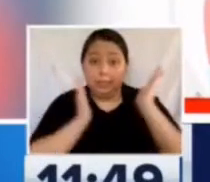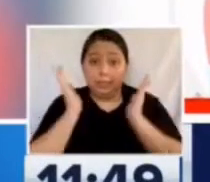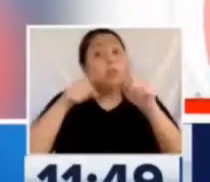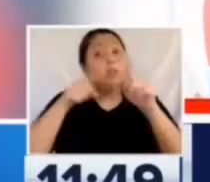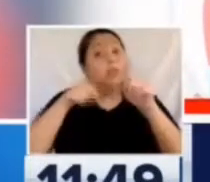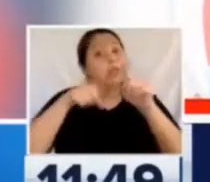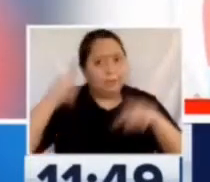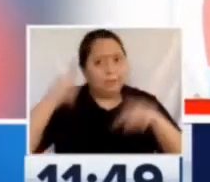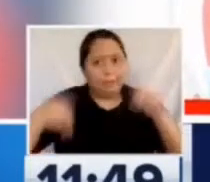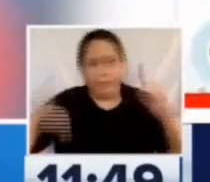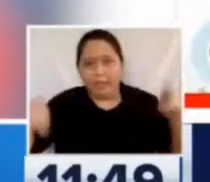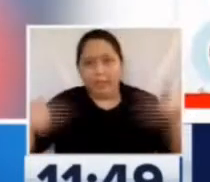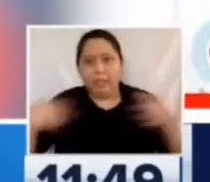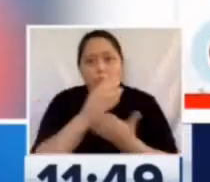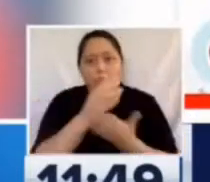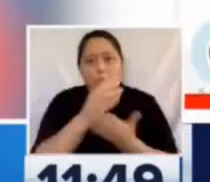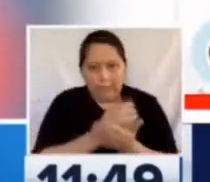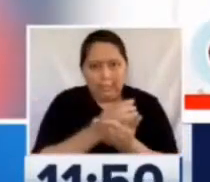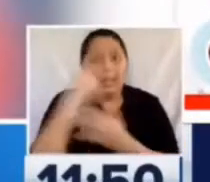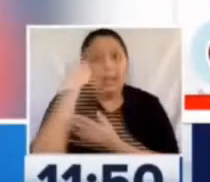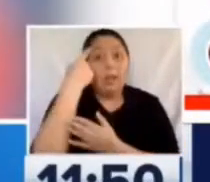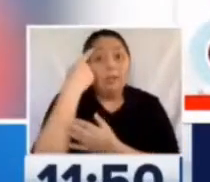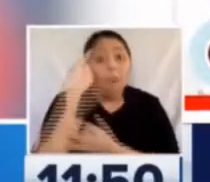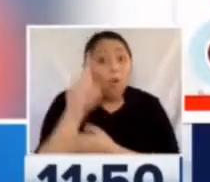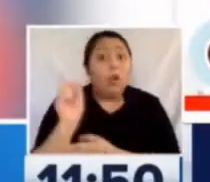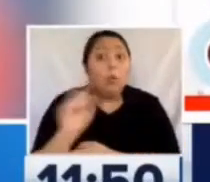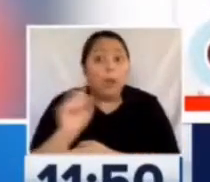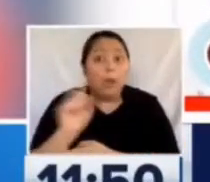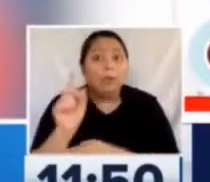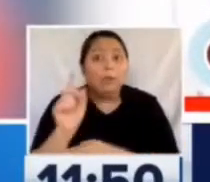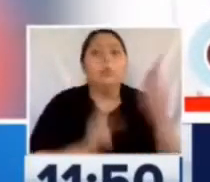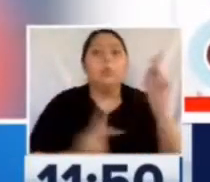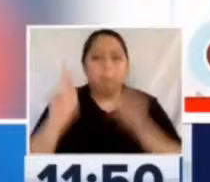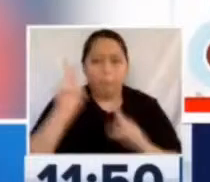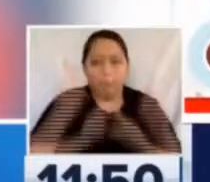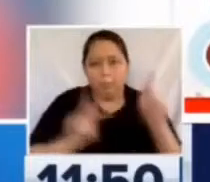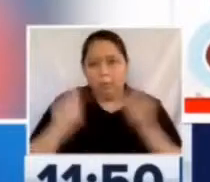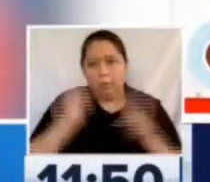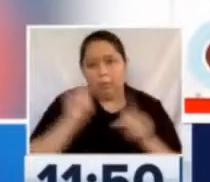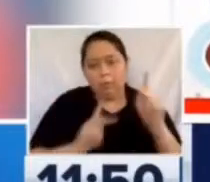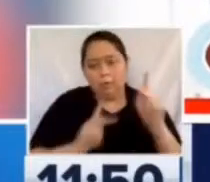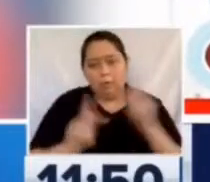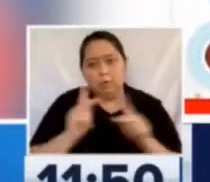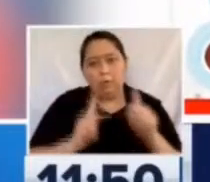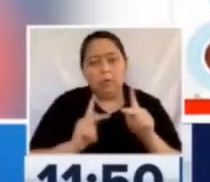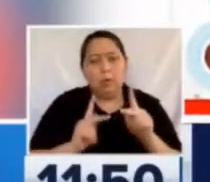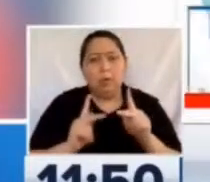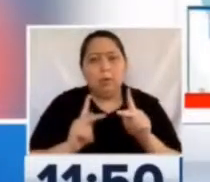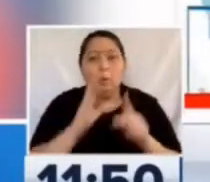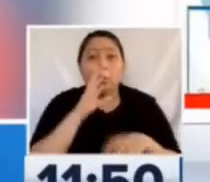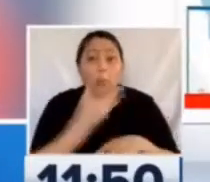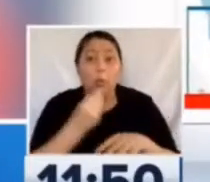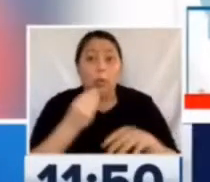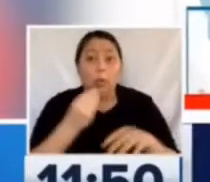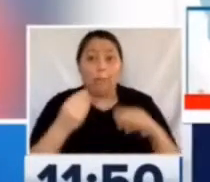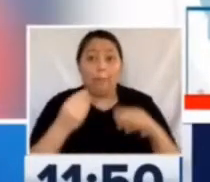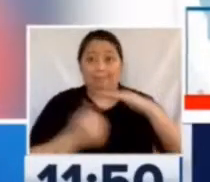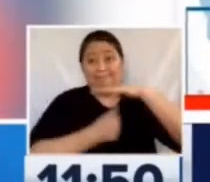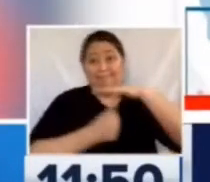Taguig Open Taguig Open Campus, and we partnered with one of the biggest e-learning platforms in the